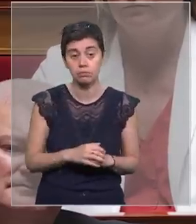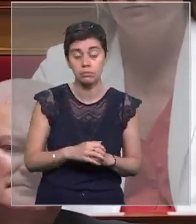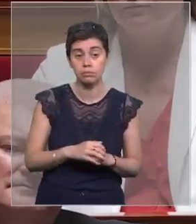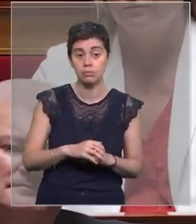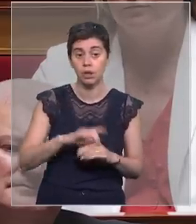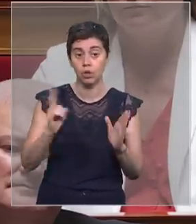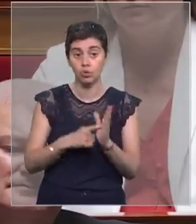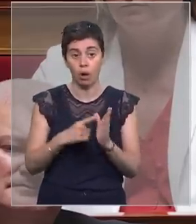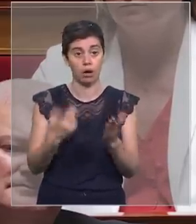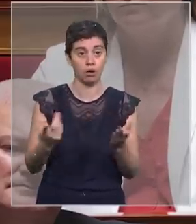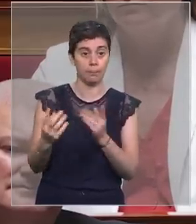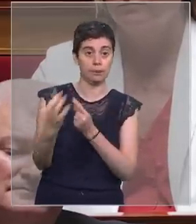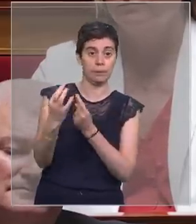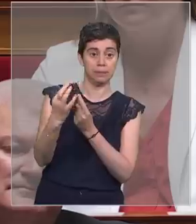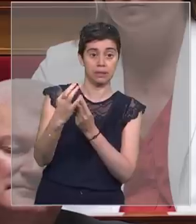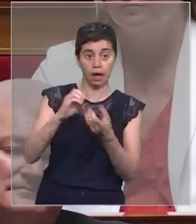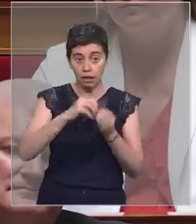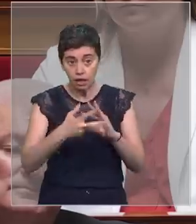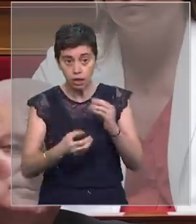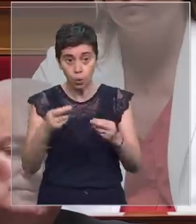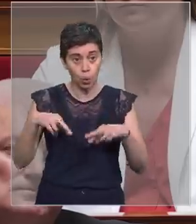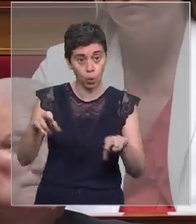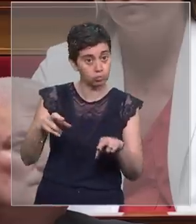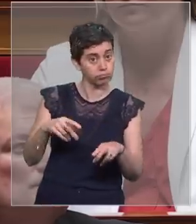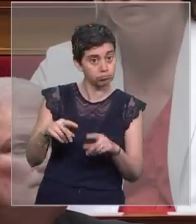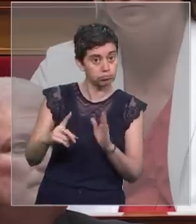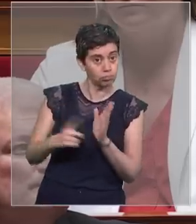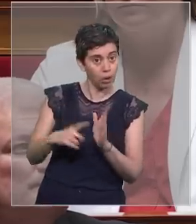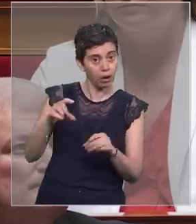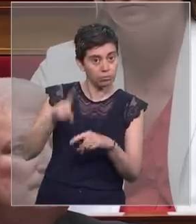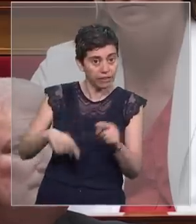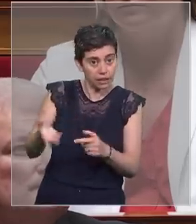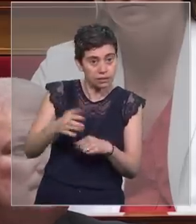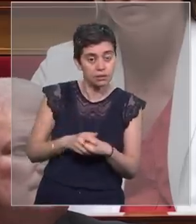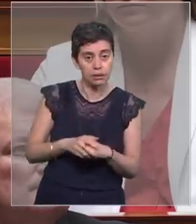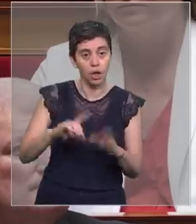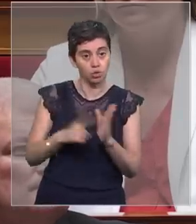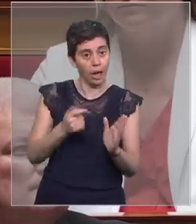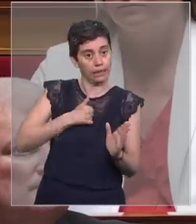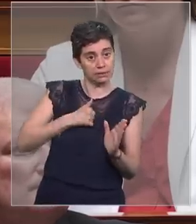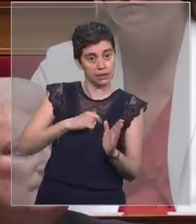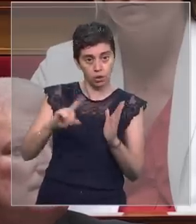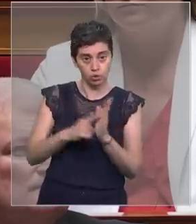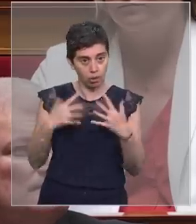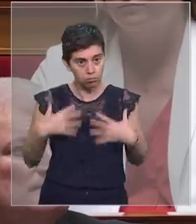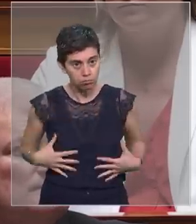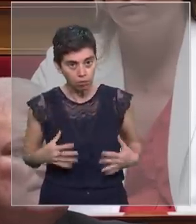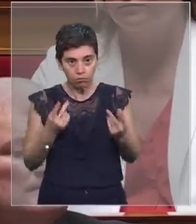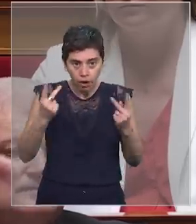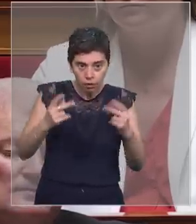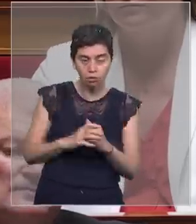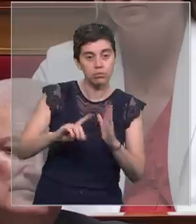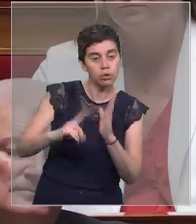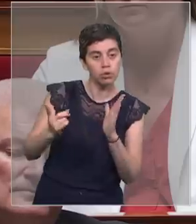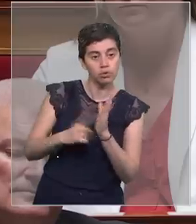de ne pas se faire harceler, que ce soit en ligne ou dans la rue, le droit à l'intimité, le droit à son intégrité, le droit d'être